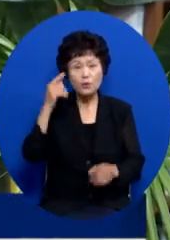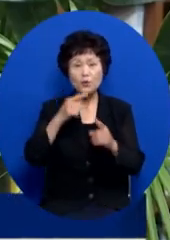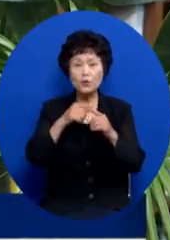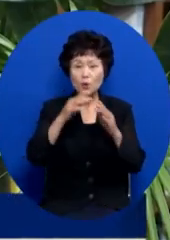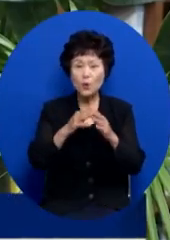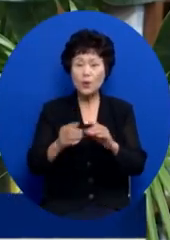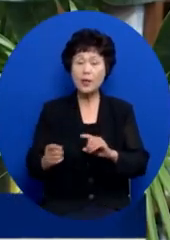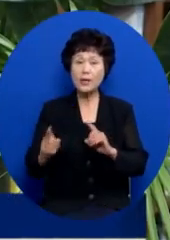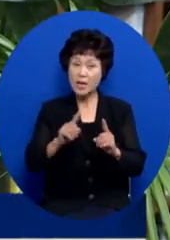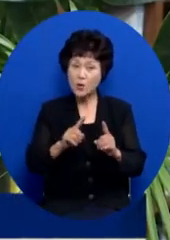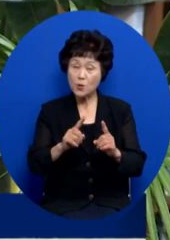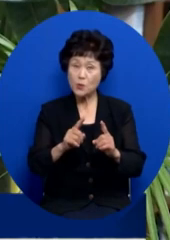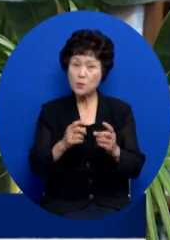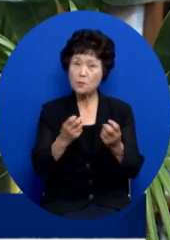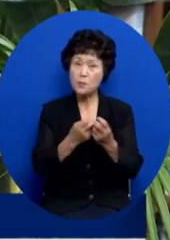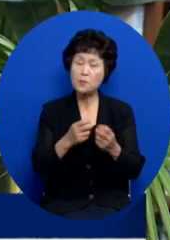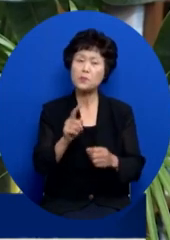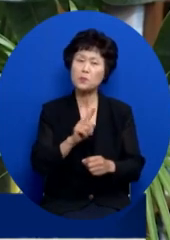대안이